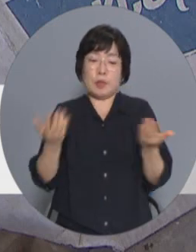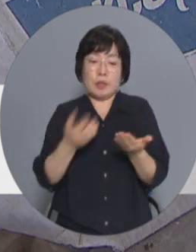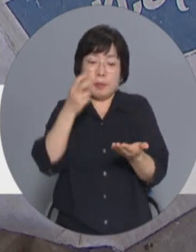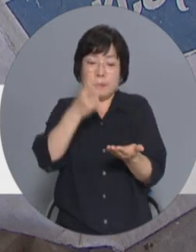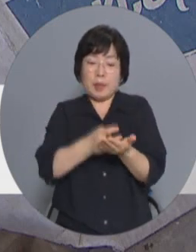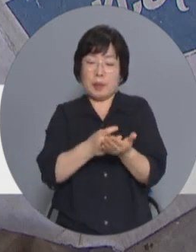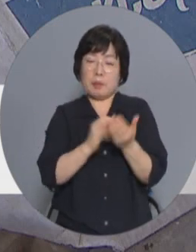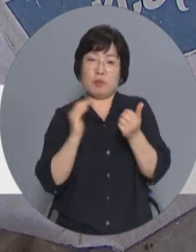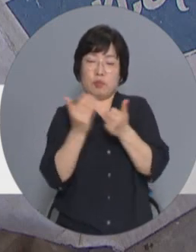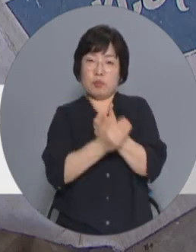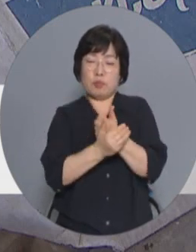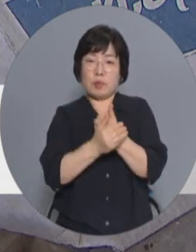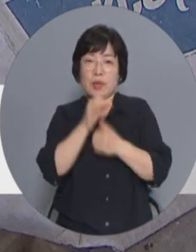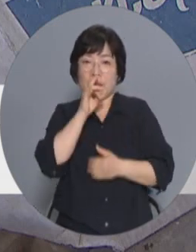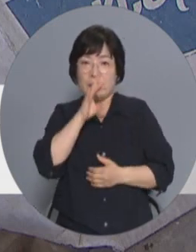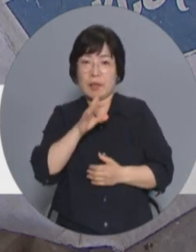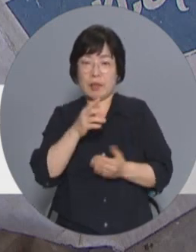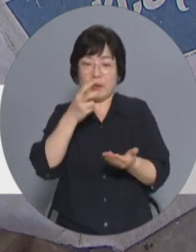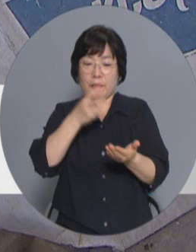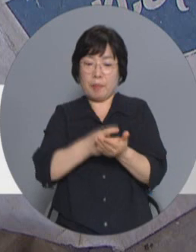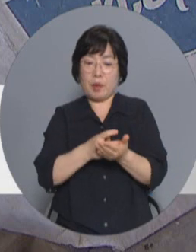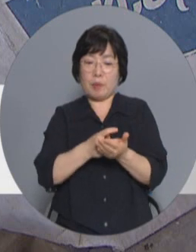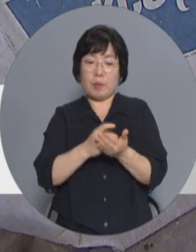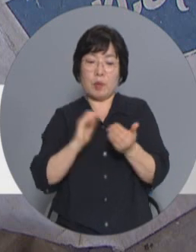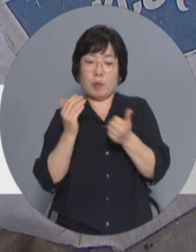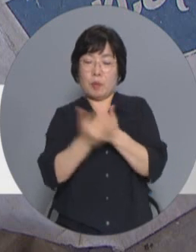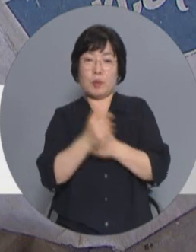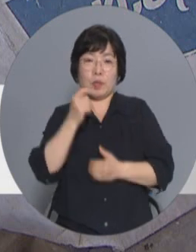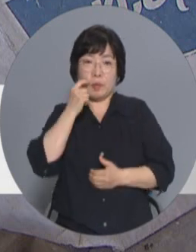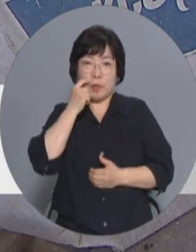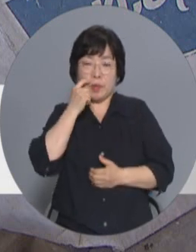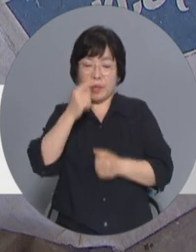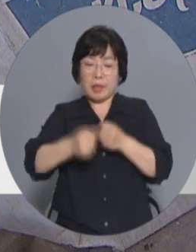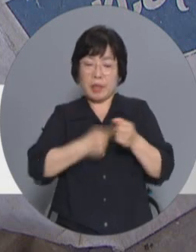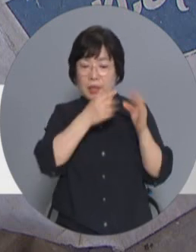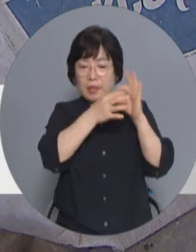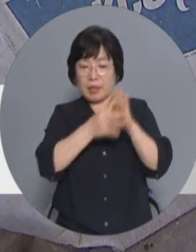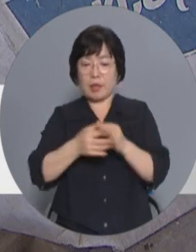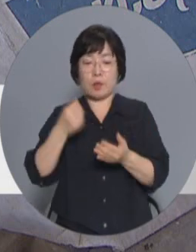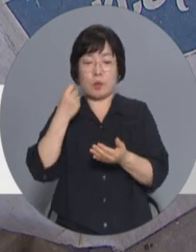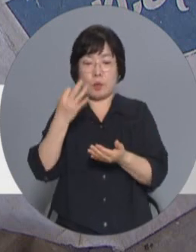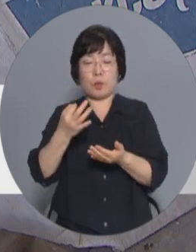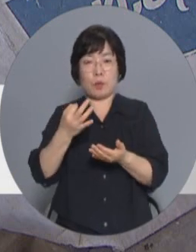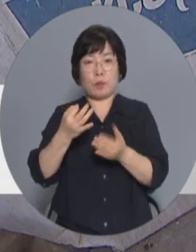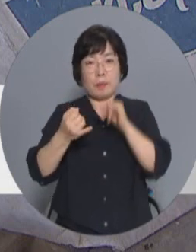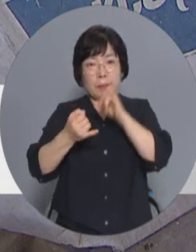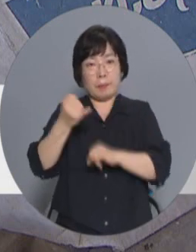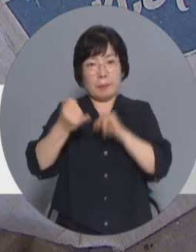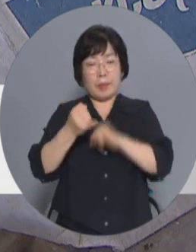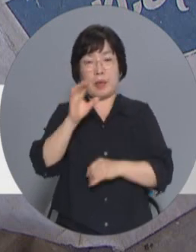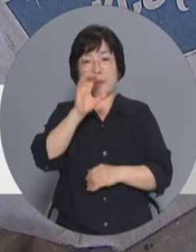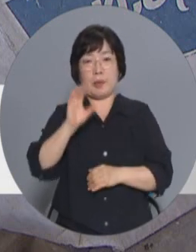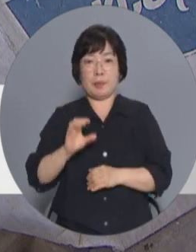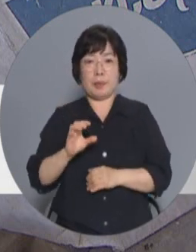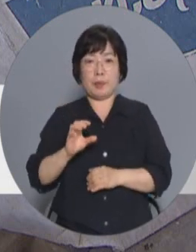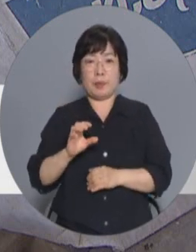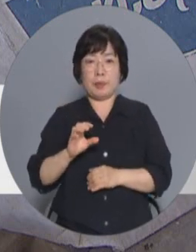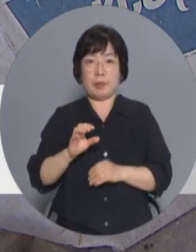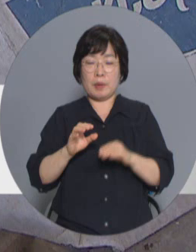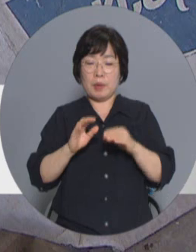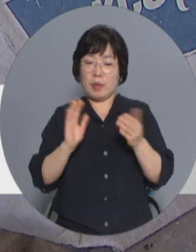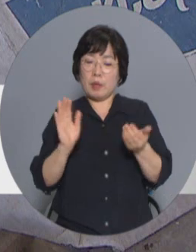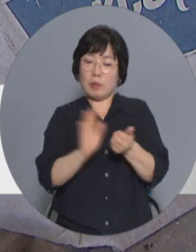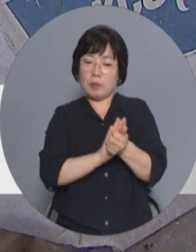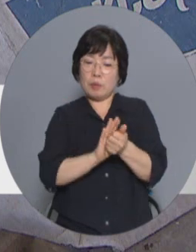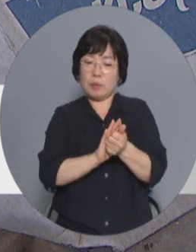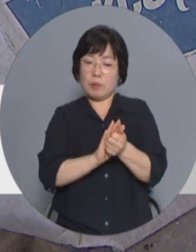못합니다. 법으로 임금 보장을 받을 수 없다 보니 해마다 임금 체불 문제가 반복되고 있는데요. 처우 개선도